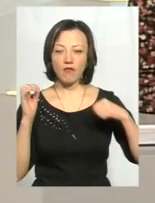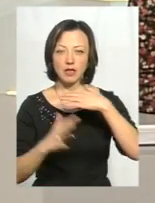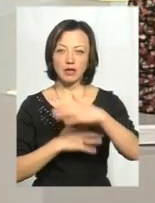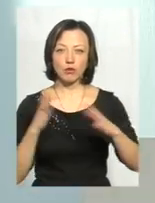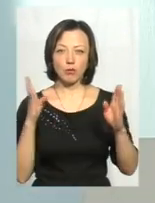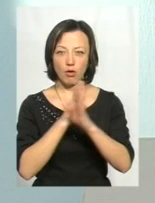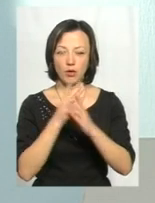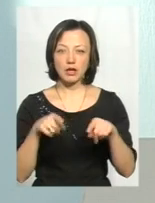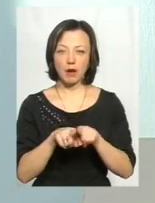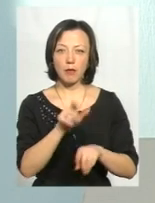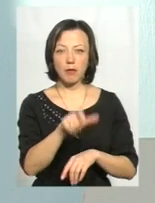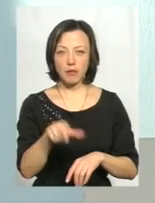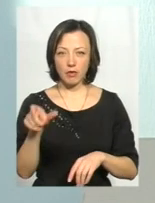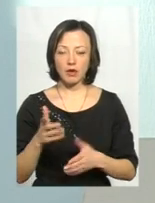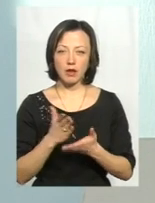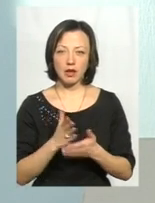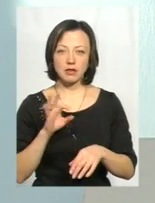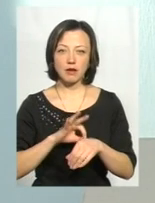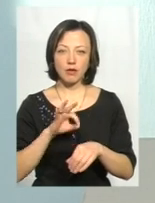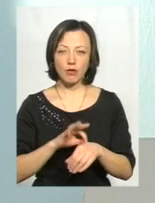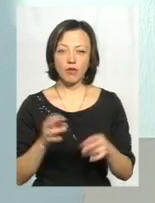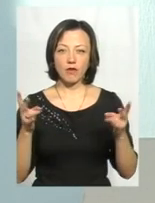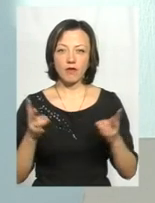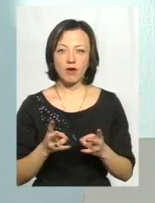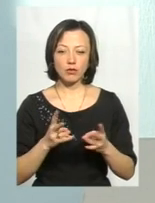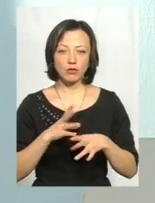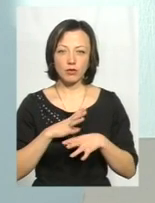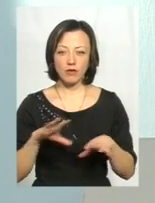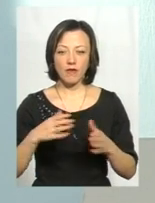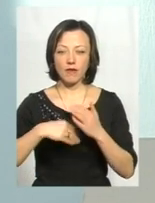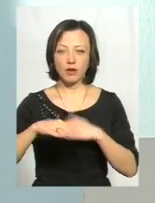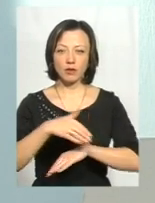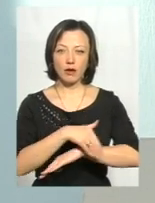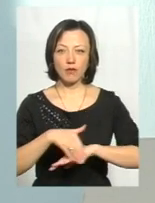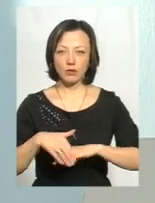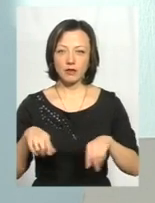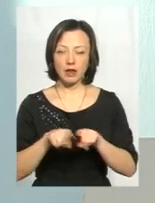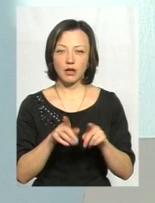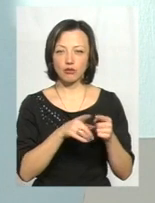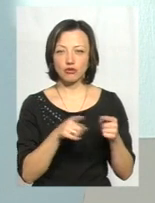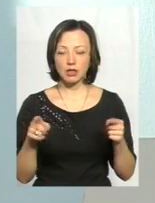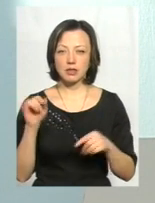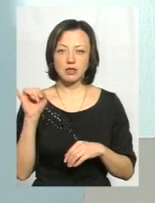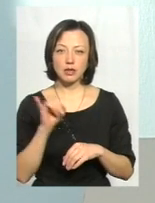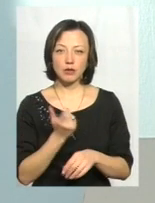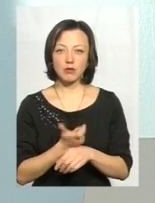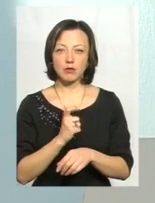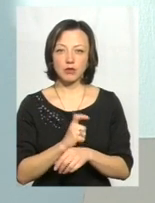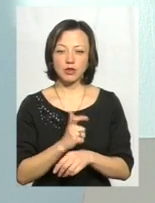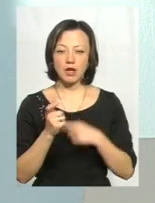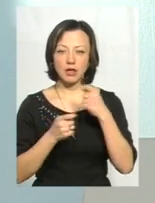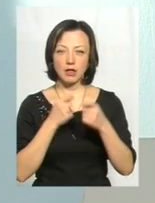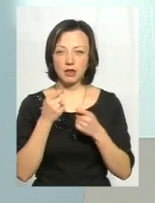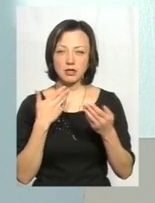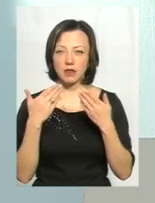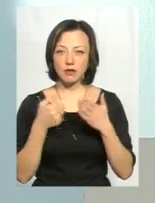Тому таким пацієнтам, в кого є це захворювання, варто уникати виходу на вулицю в такий час і більш ретельніше ставити до